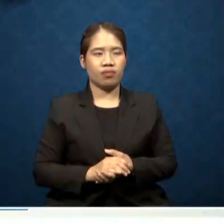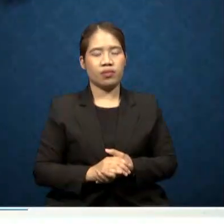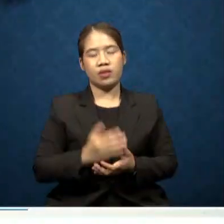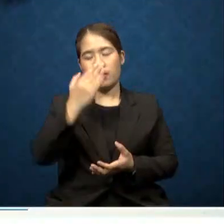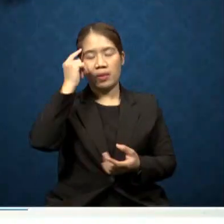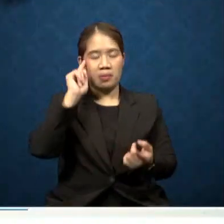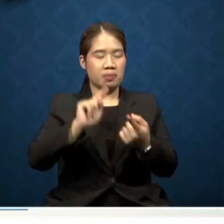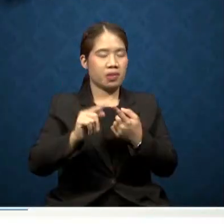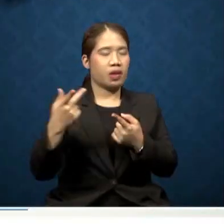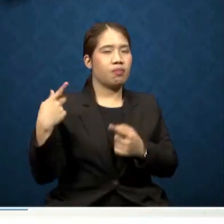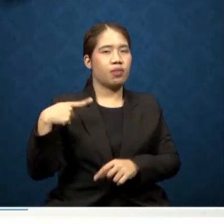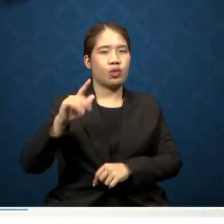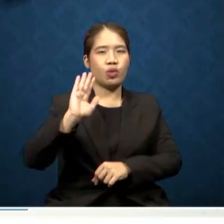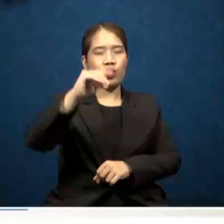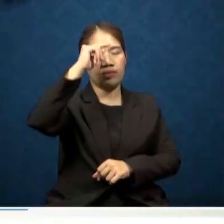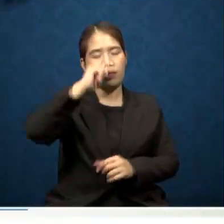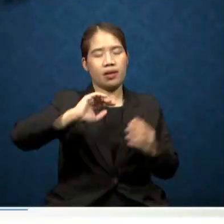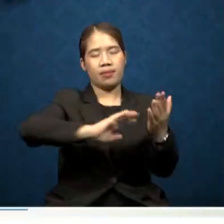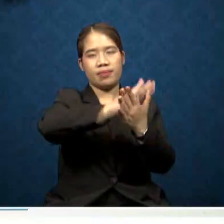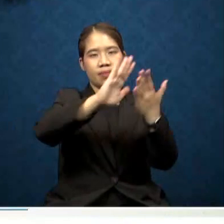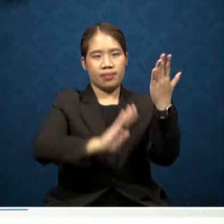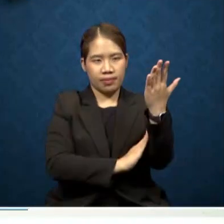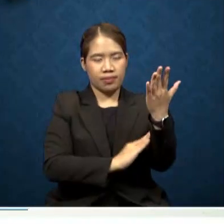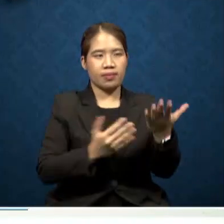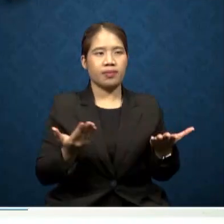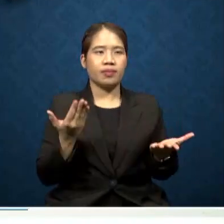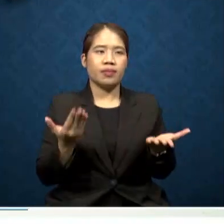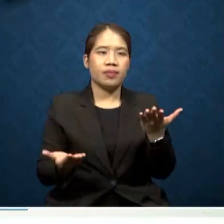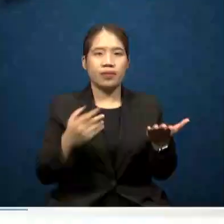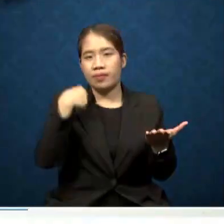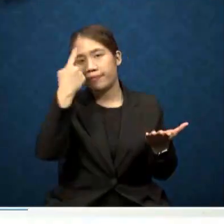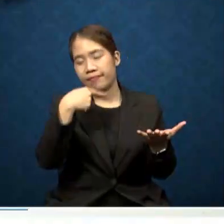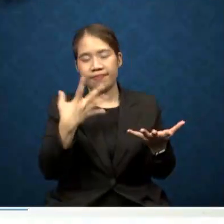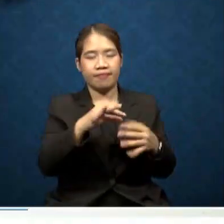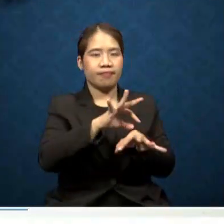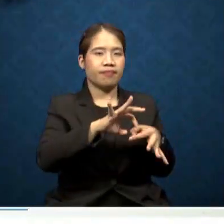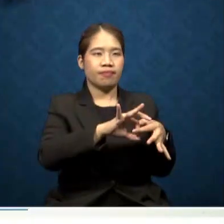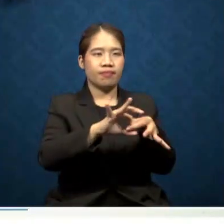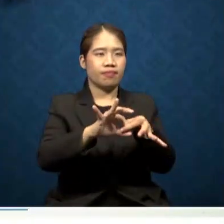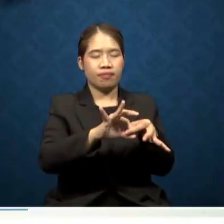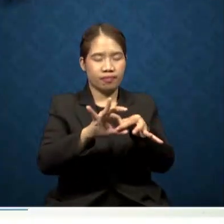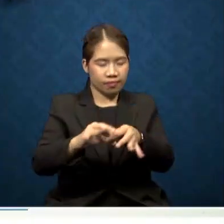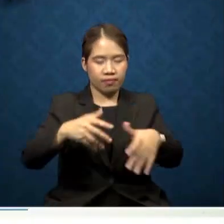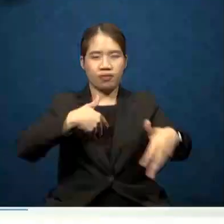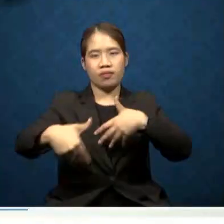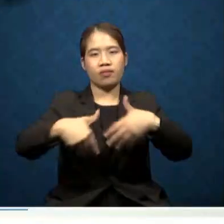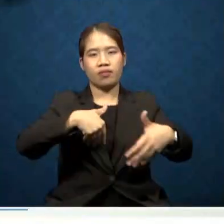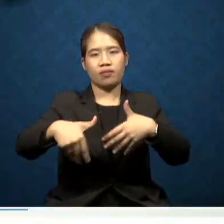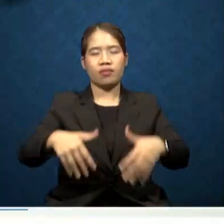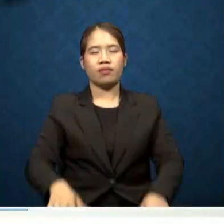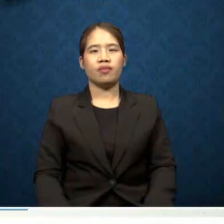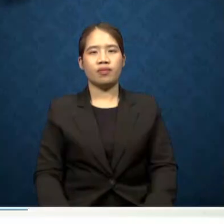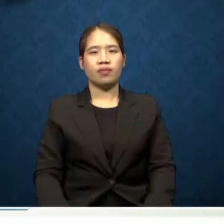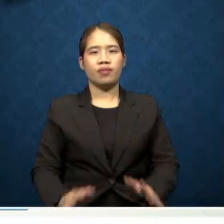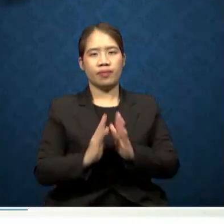ประโยชน์ของประเทศชาติและผู้ที่เกี่ยวข้องตลอดจนประชาชนตลอดไปครับ